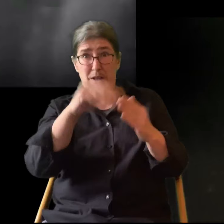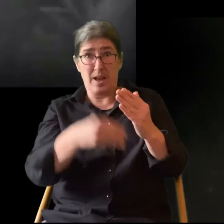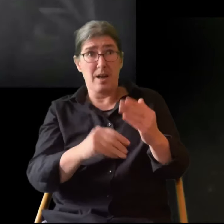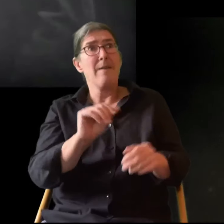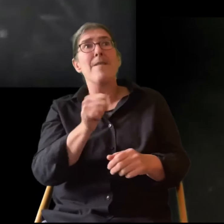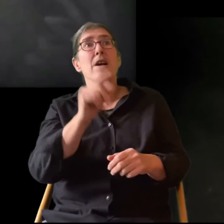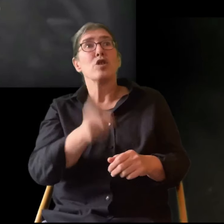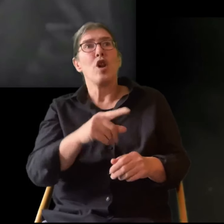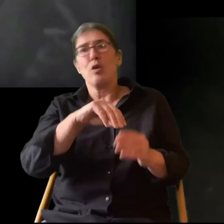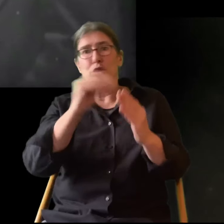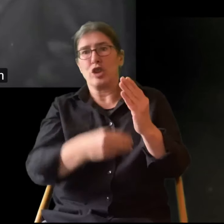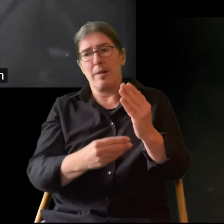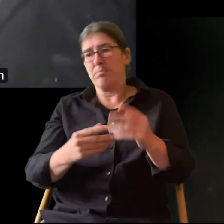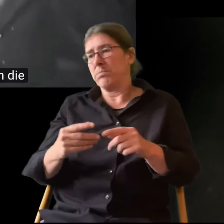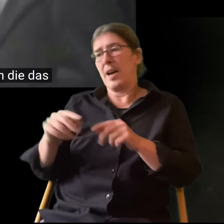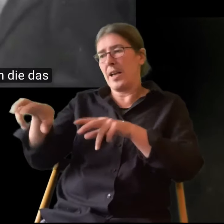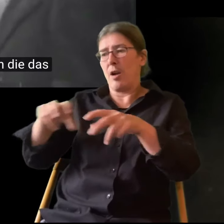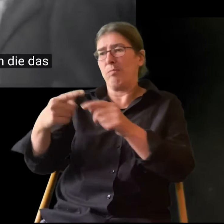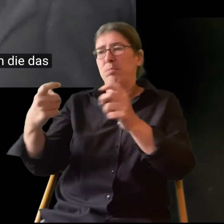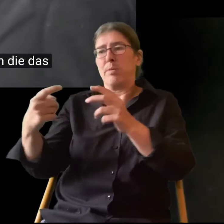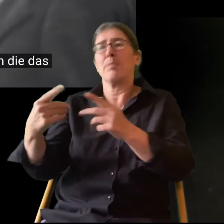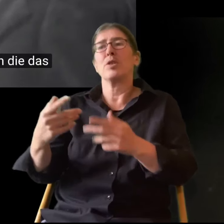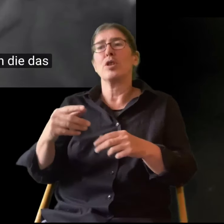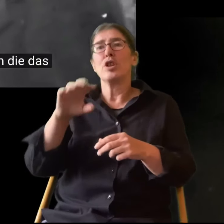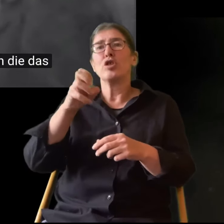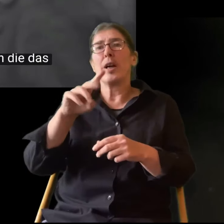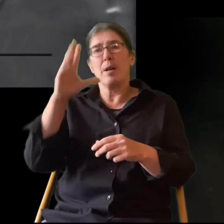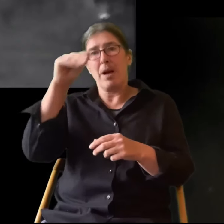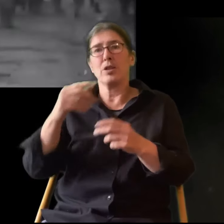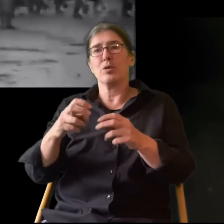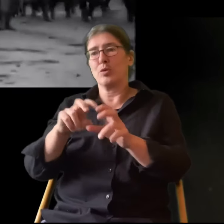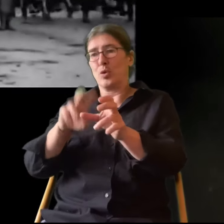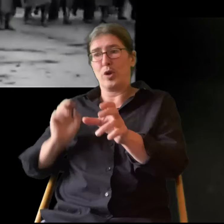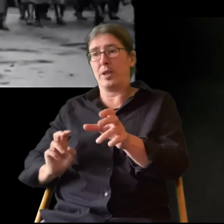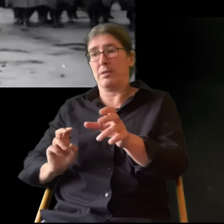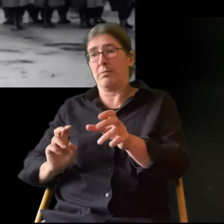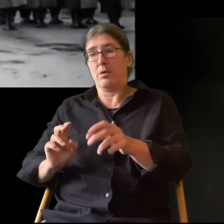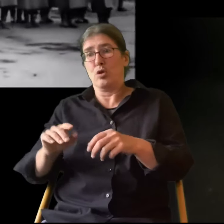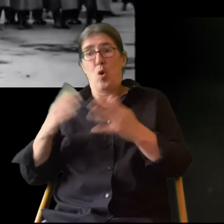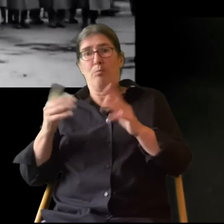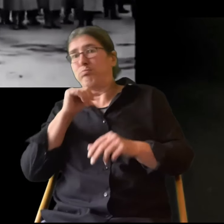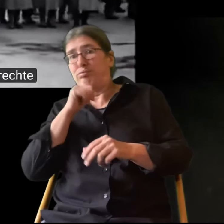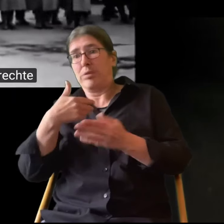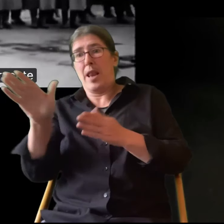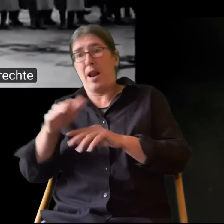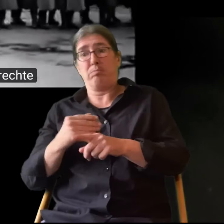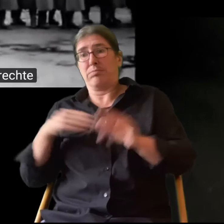tritt zurück. Er sagt, die Hand müsse verdorren, die das unterzeichnet. Die Republik vor der